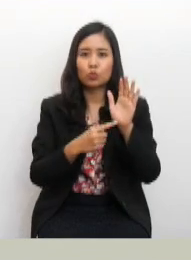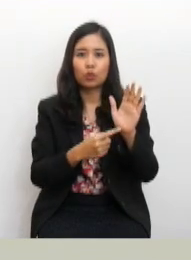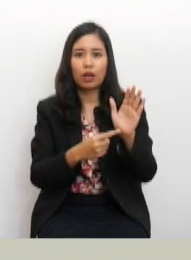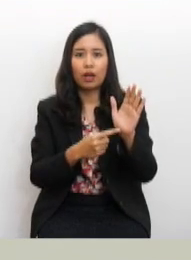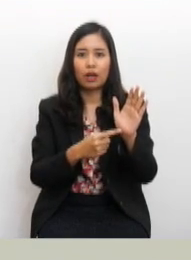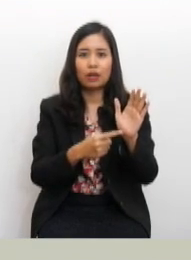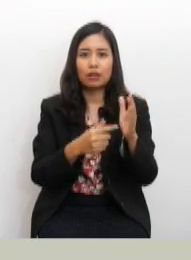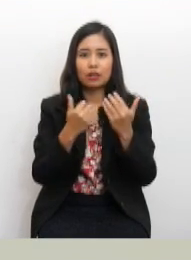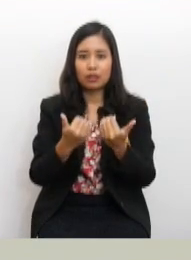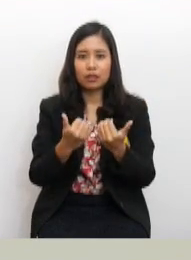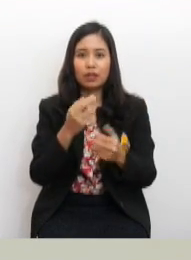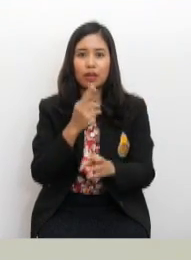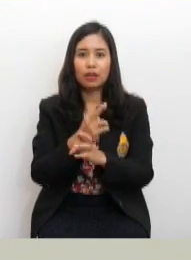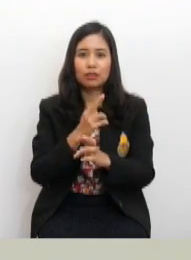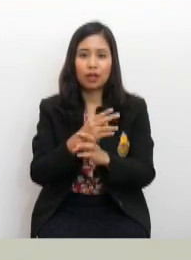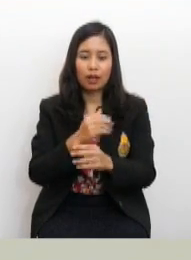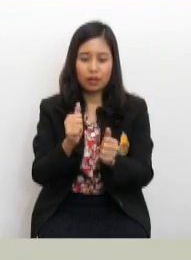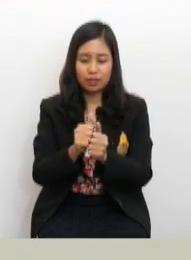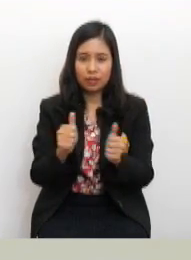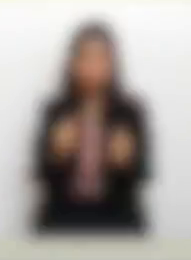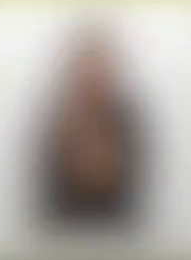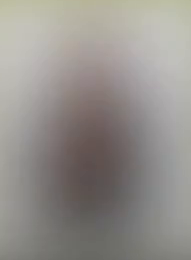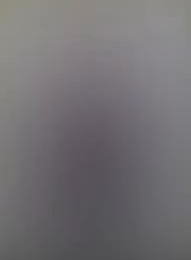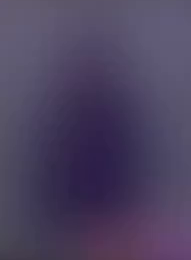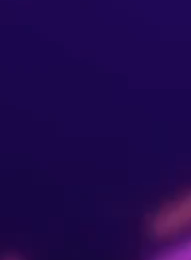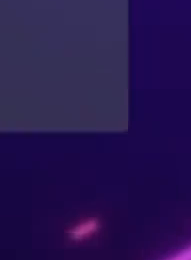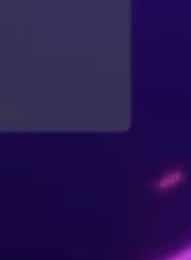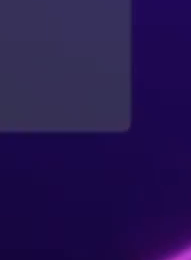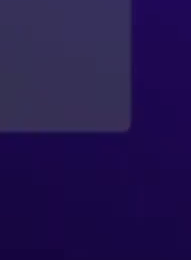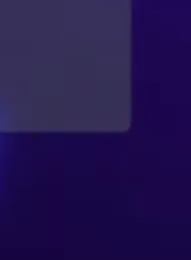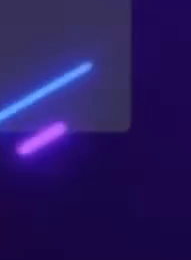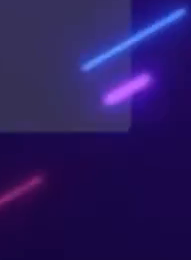ครั้งนี้ก็ขอให้รักษาคุณงามความดีและทำสิ่งนี้ต่อไป